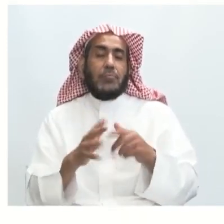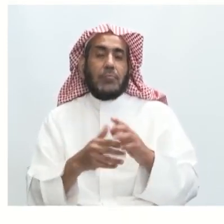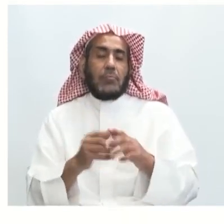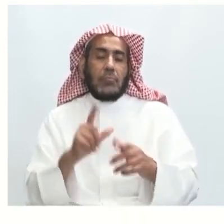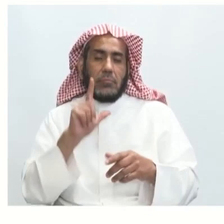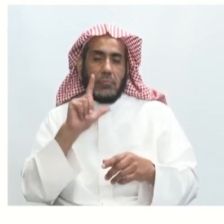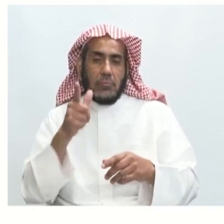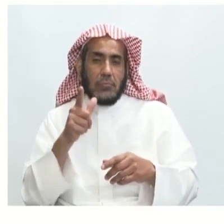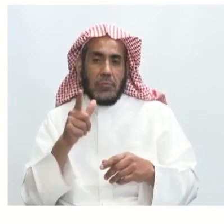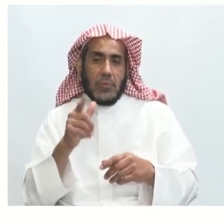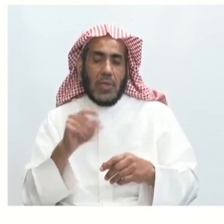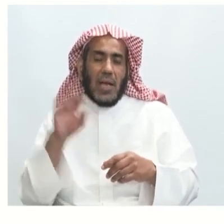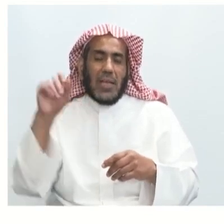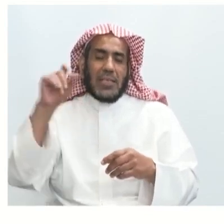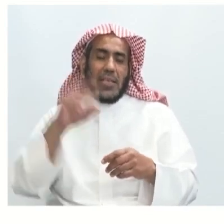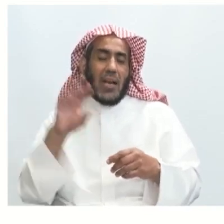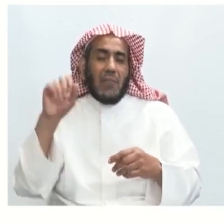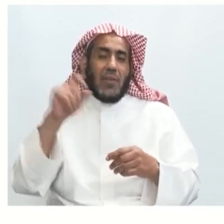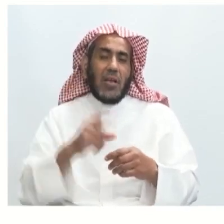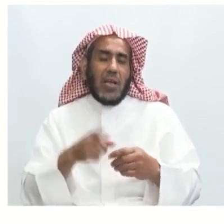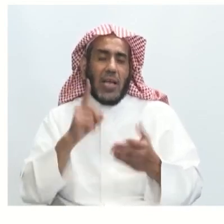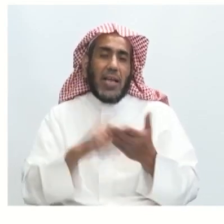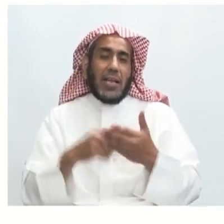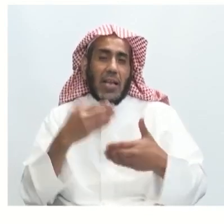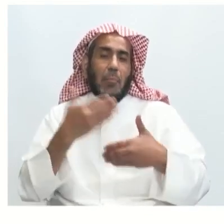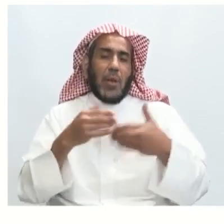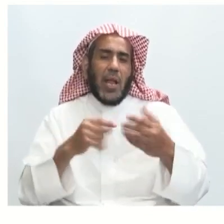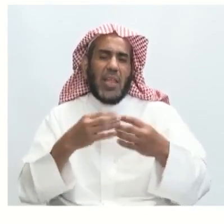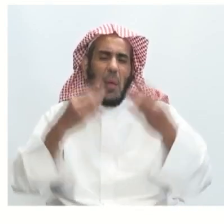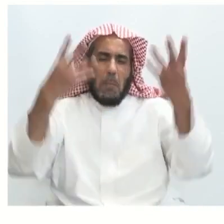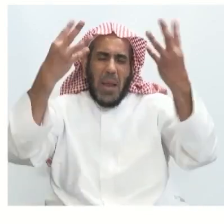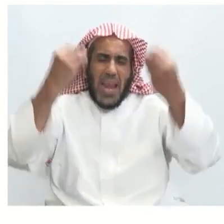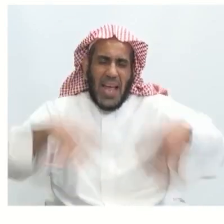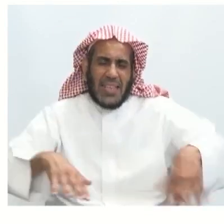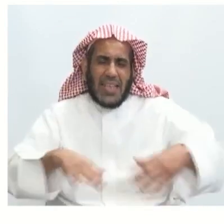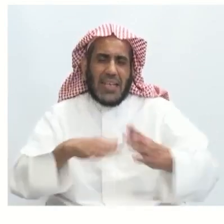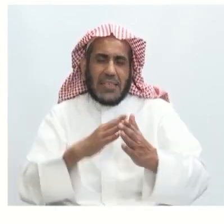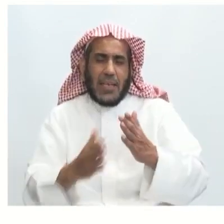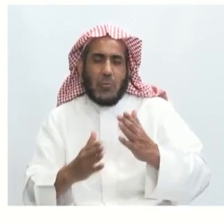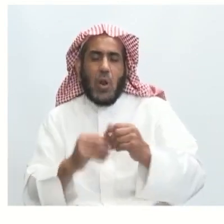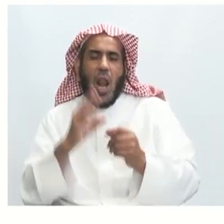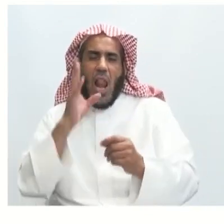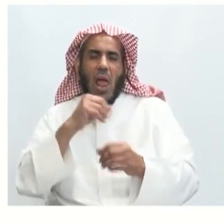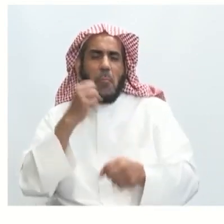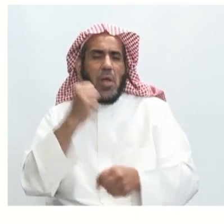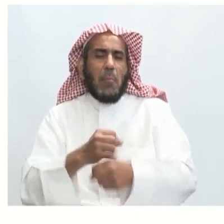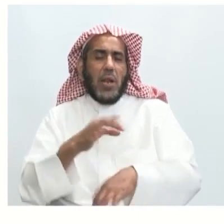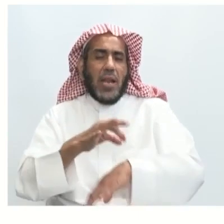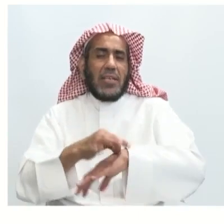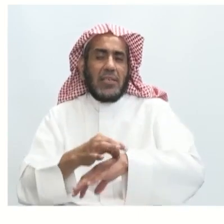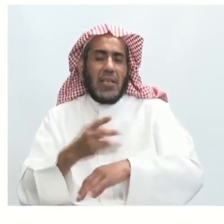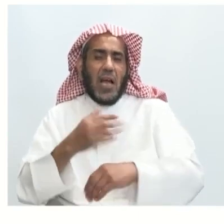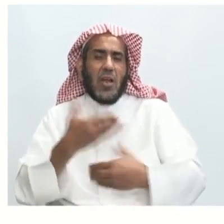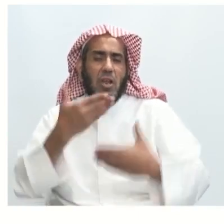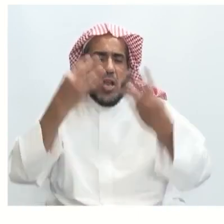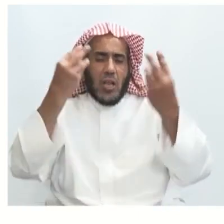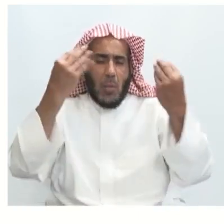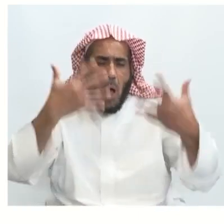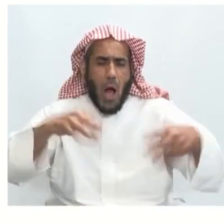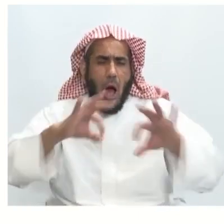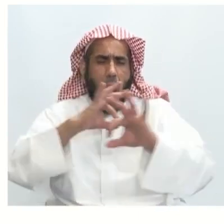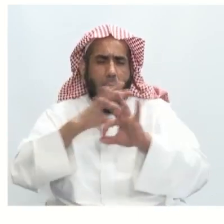قال السري الرفاء ان البناء اذا من هد جانبه لم يعمل الناس ان ينهد